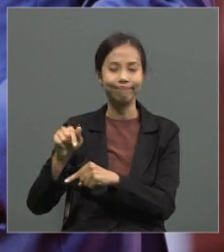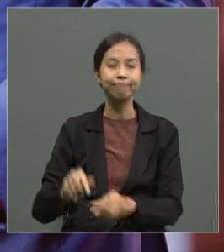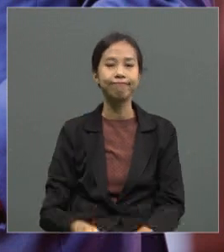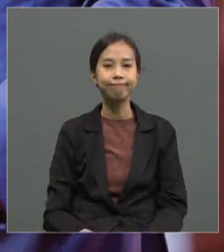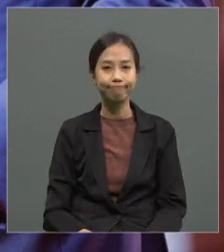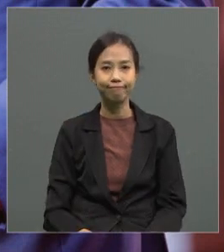คะ